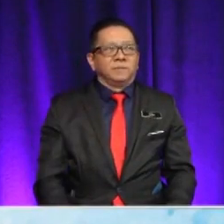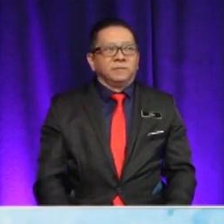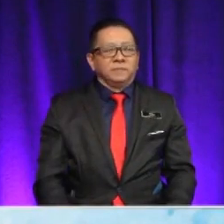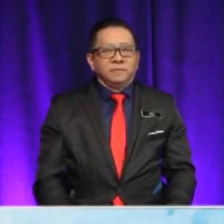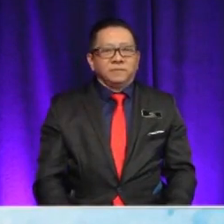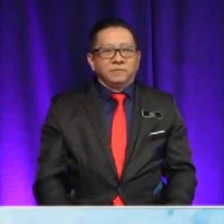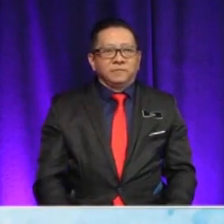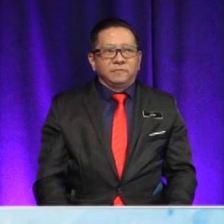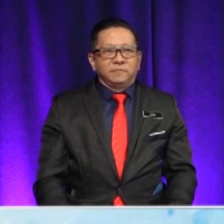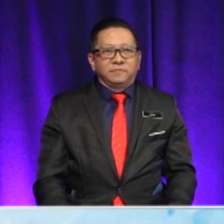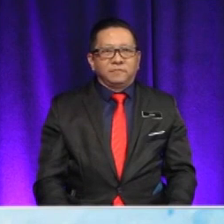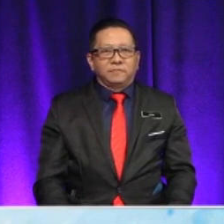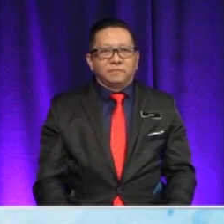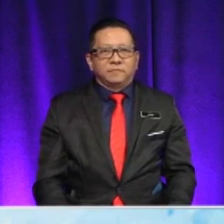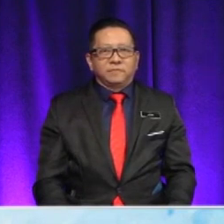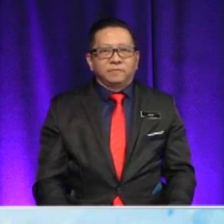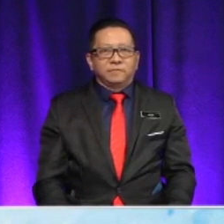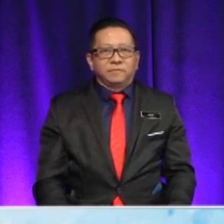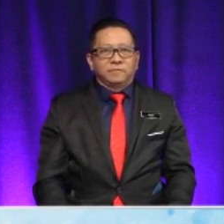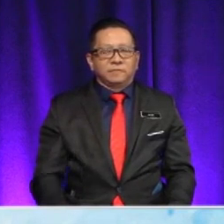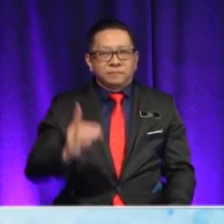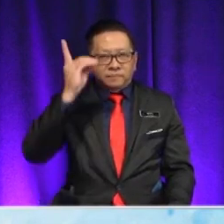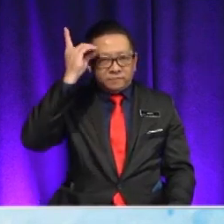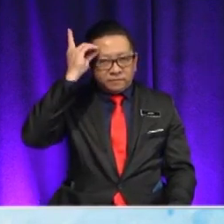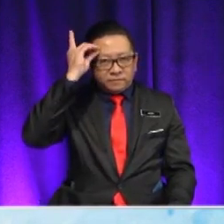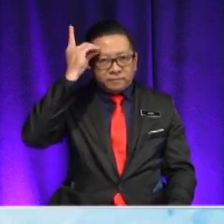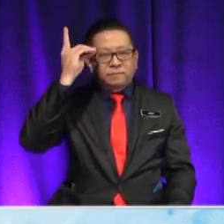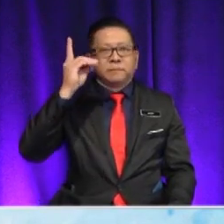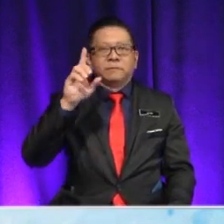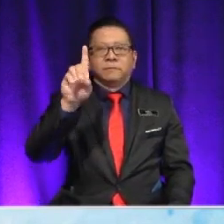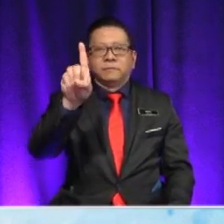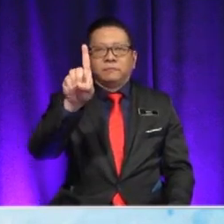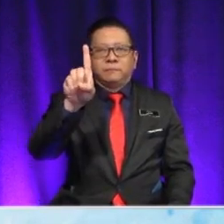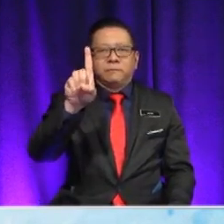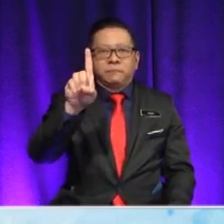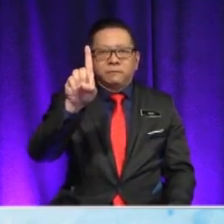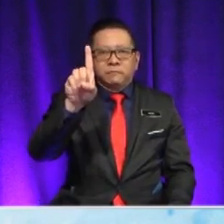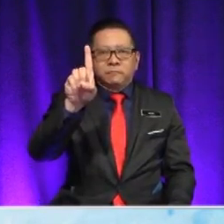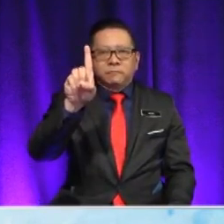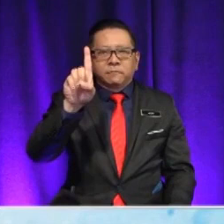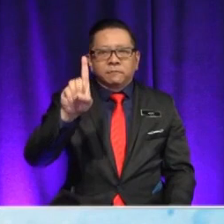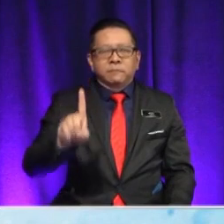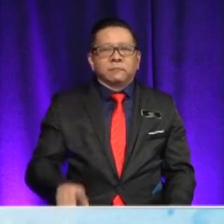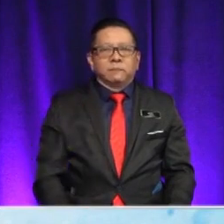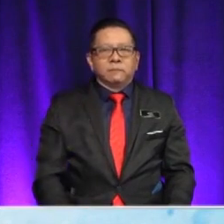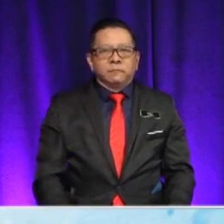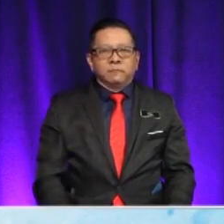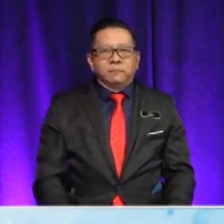kertas, sikit. Pusing lagi. Macam tu. Danish pun D. D. Dah nampak semua macam kalipak dah